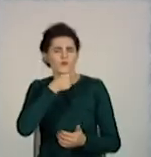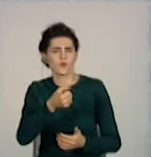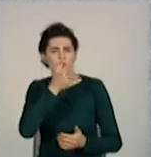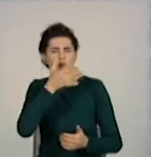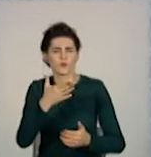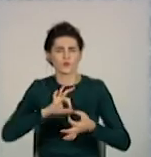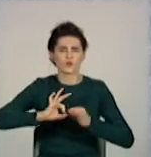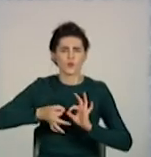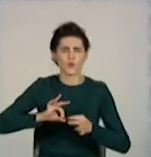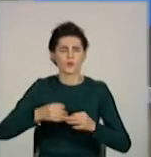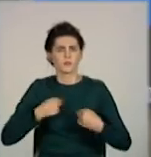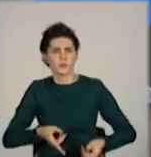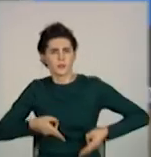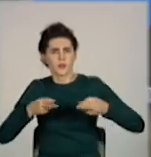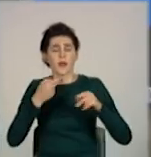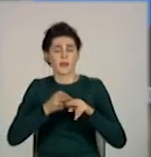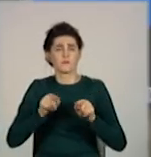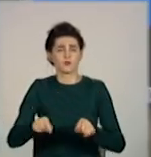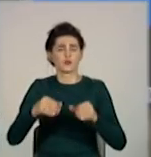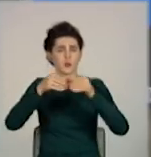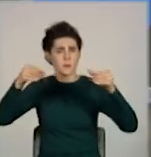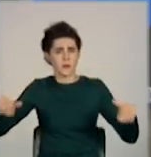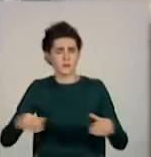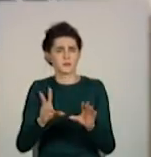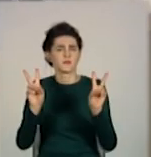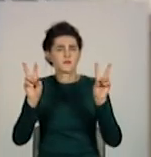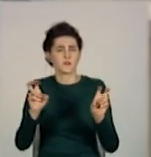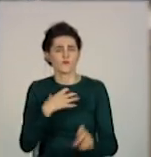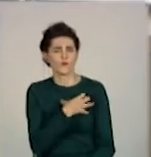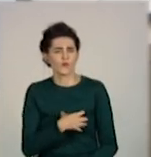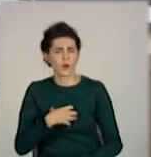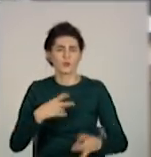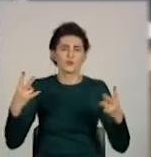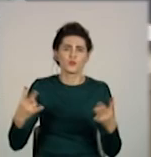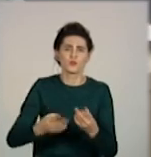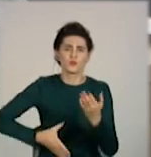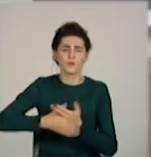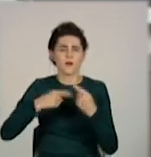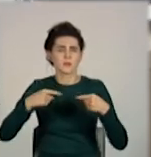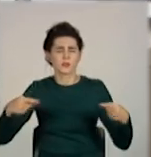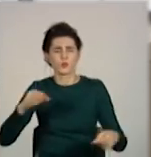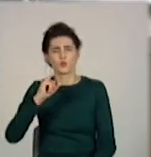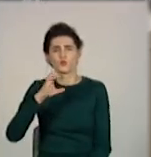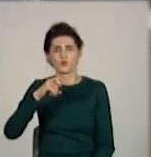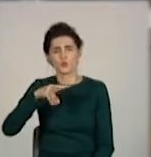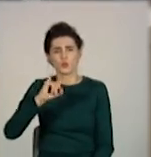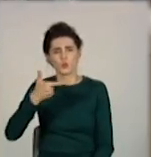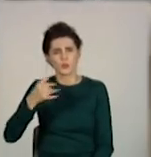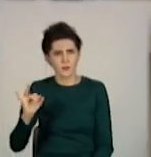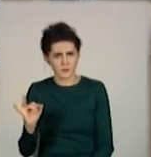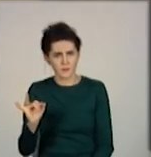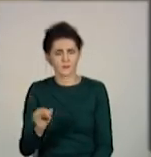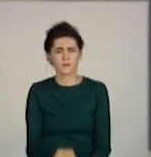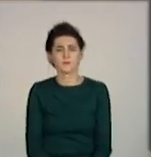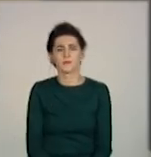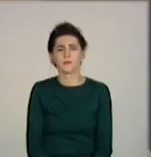этот чемоданчик – это символ доступности всех государственных услуг для